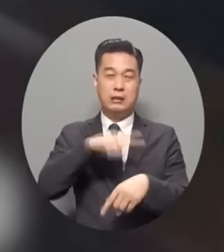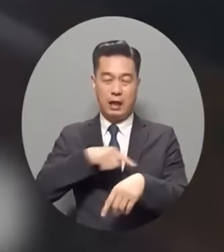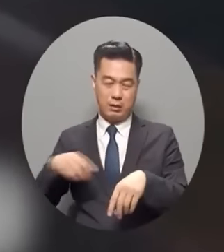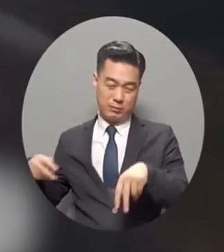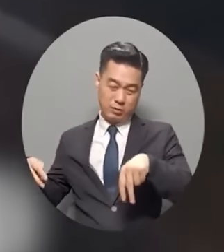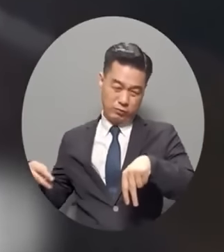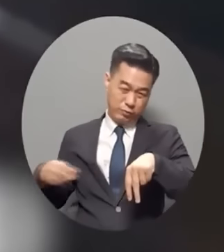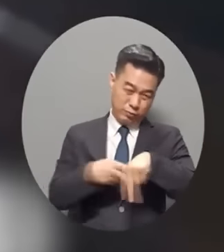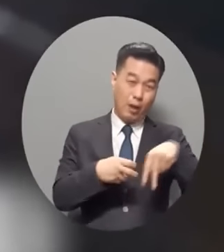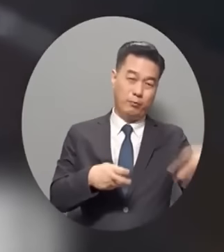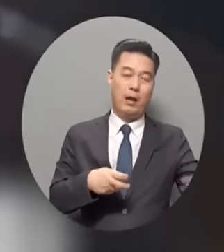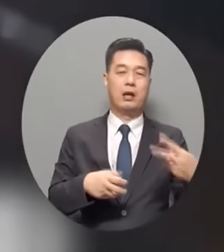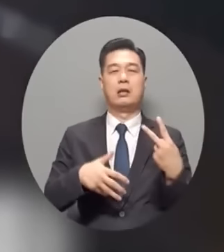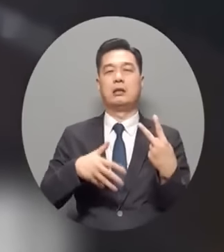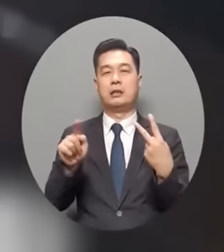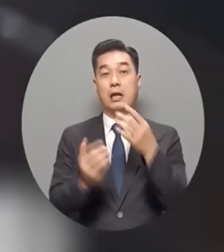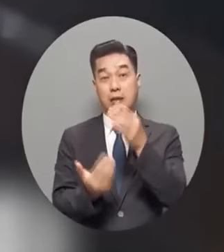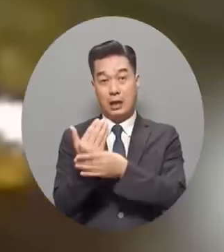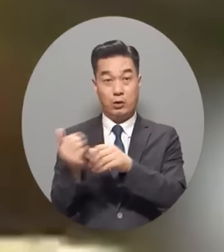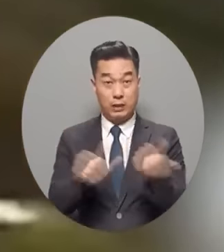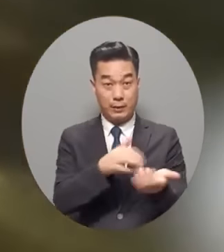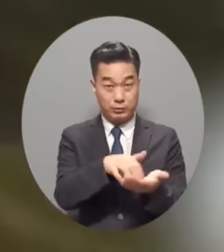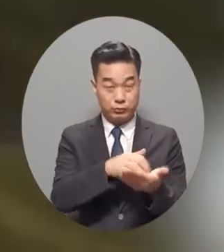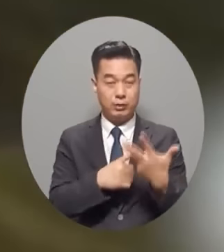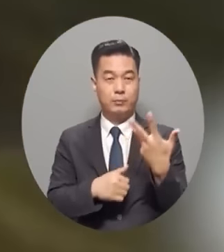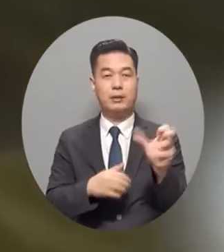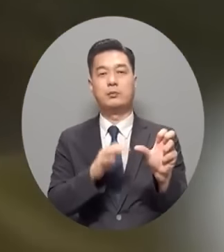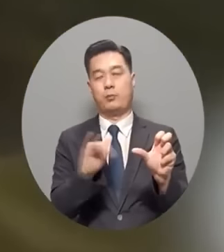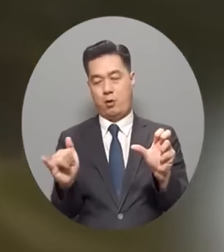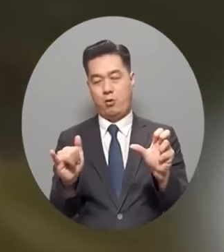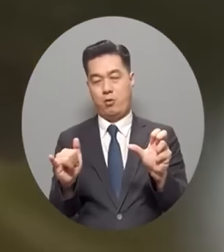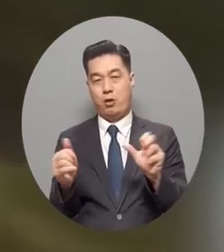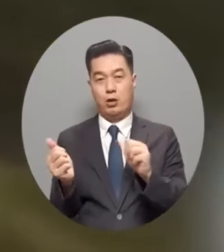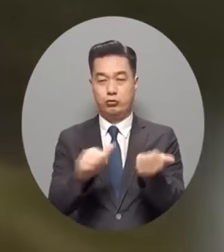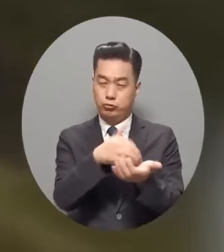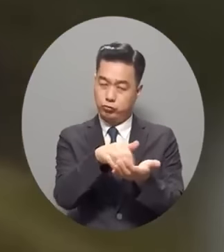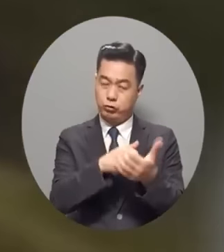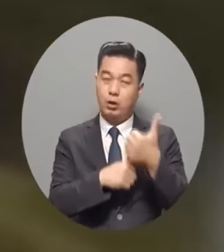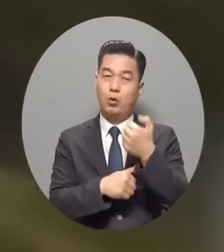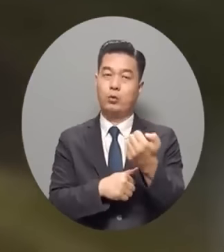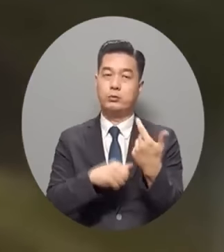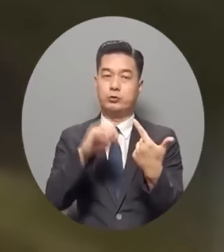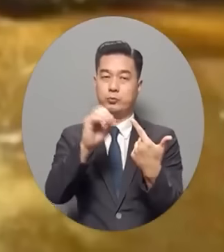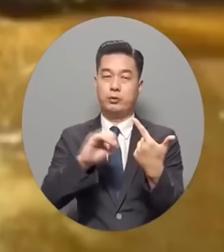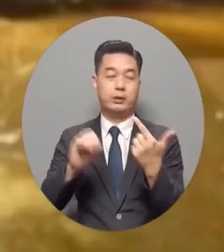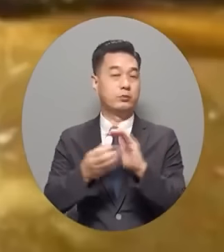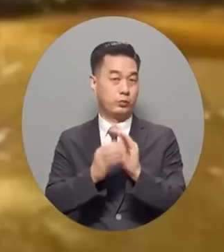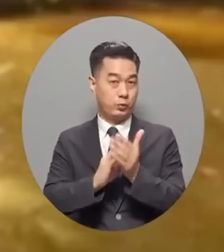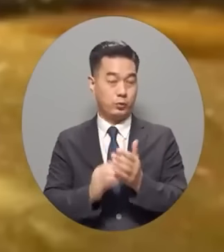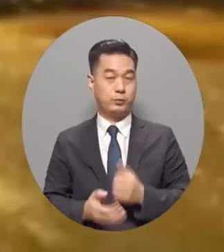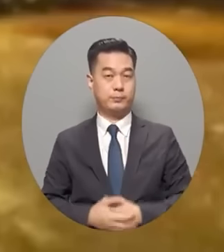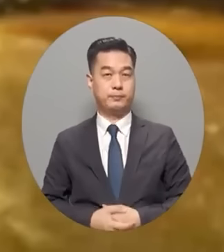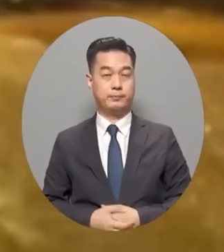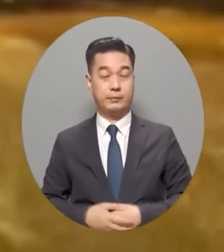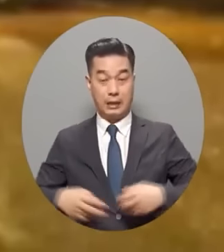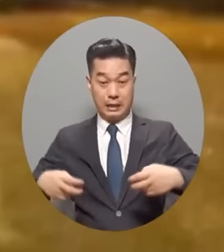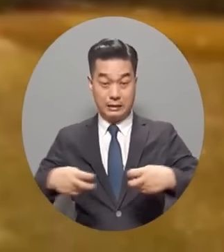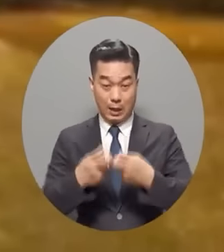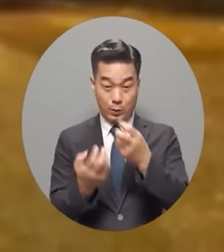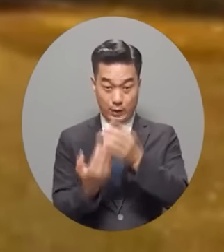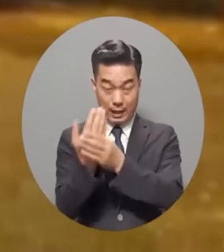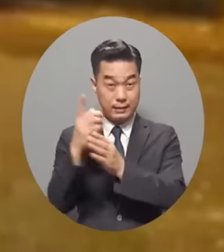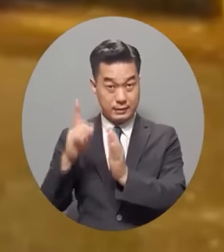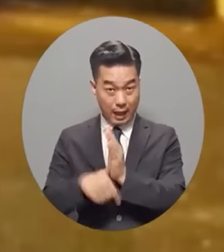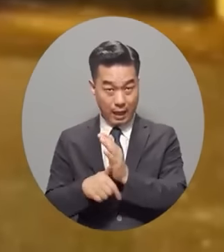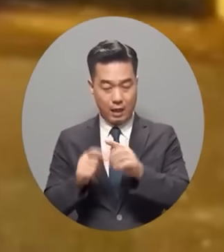고속도로에서 발생한 2차 사고 사망자는여 다섯명 치사율은 56% 달합니다 사고가 낮다 하면